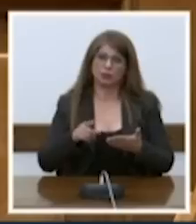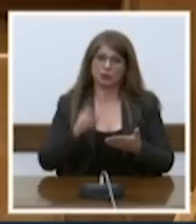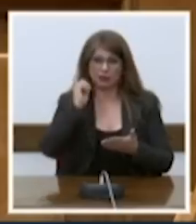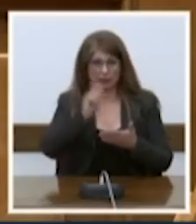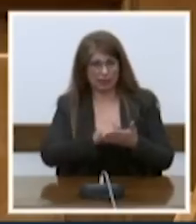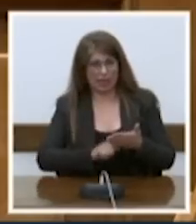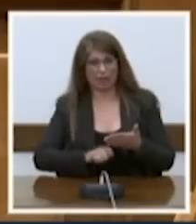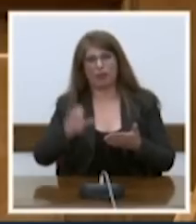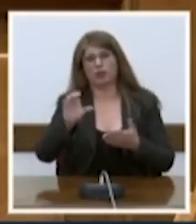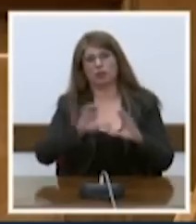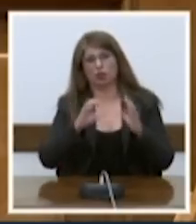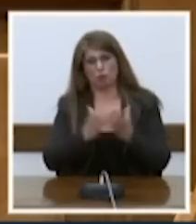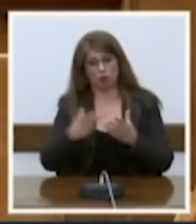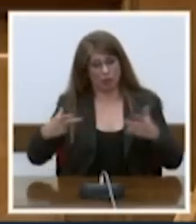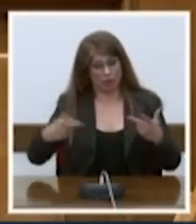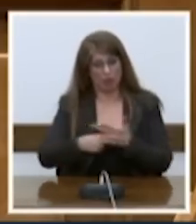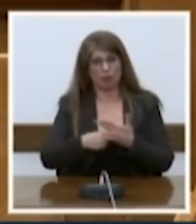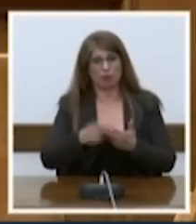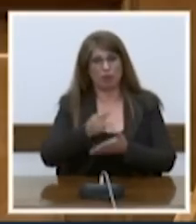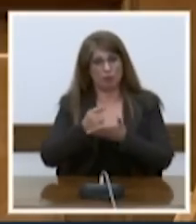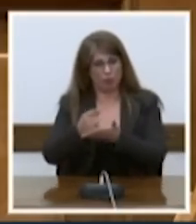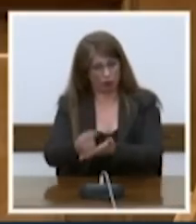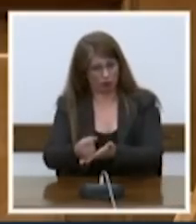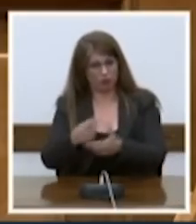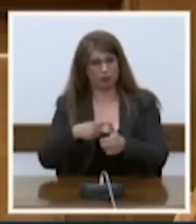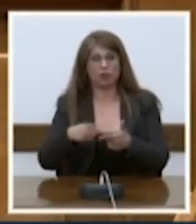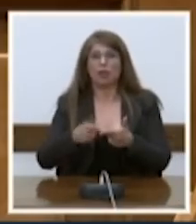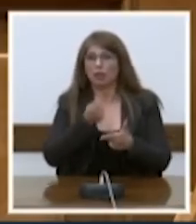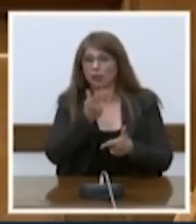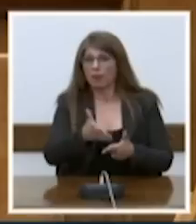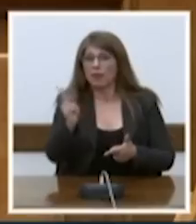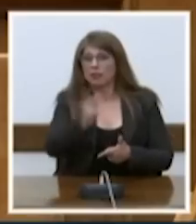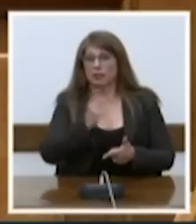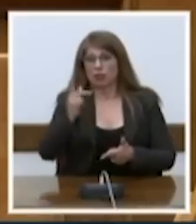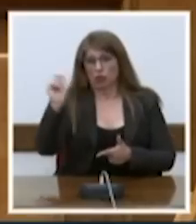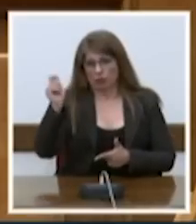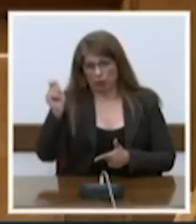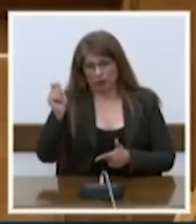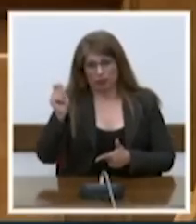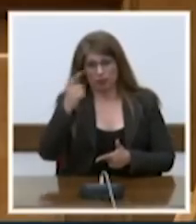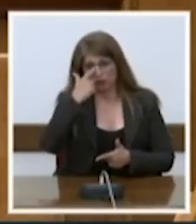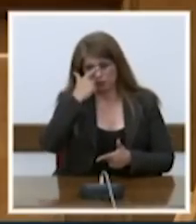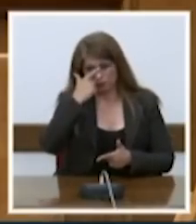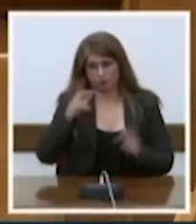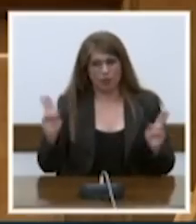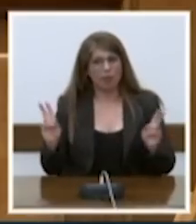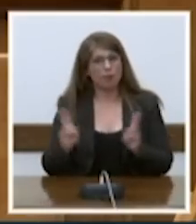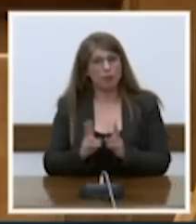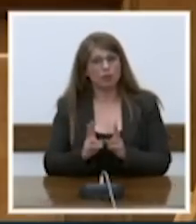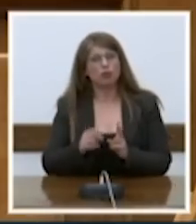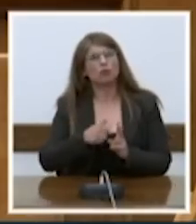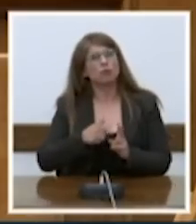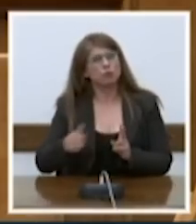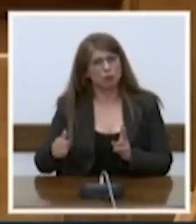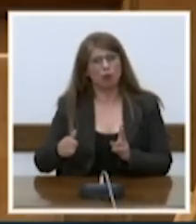Κομισιόν, να κοπούν οι επιδοτήσεις και οι δαπάνες κοινωνικής πολιτικής και να περιοριστούν μόνο